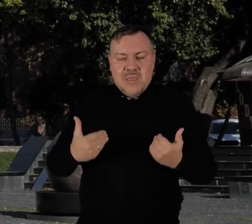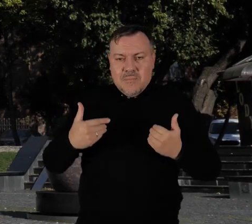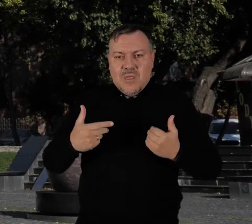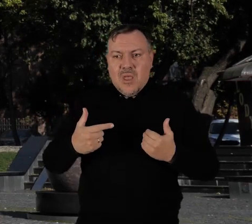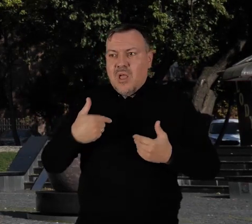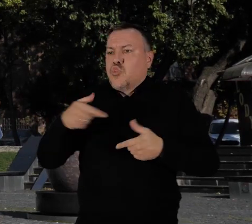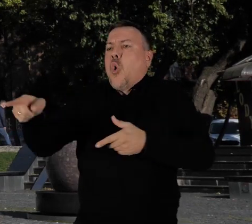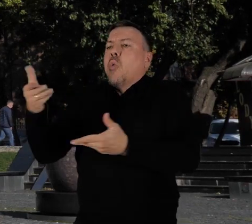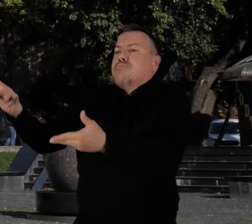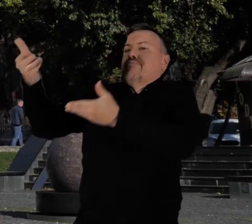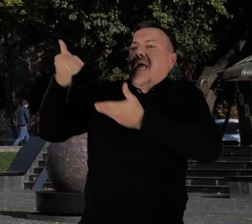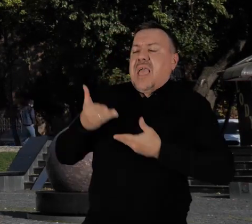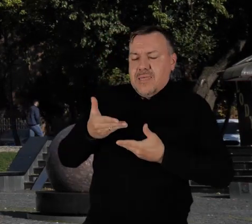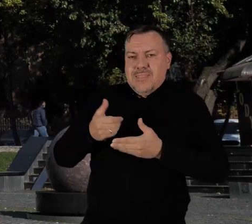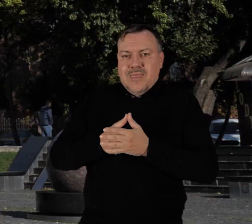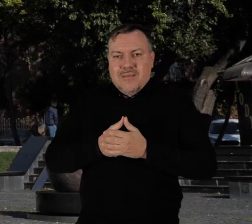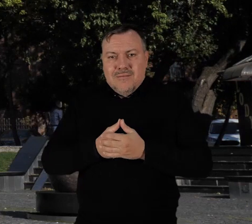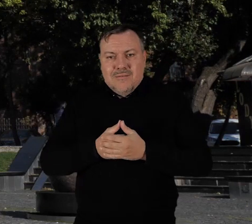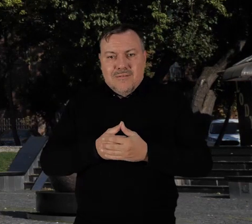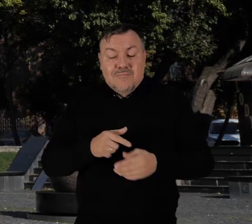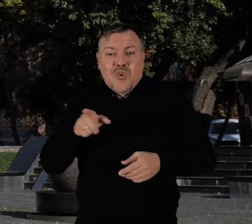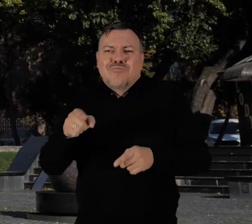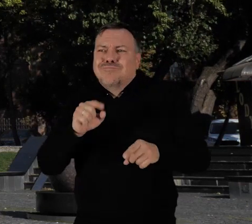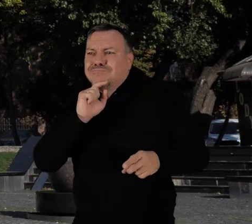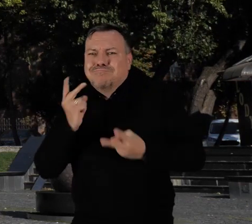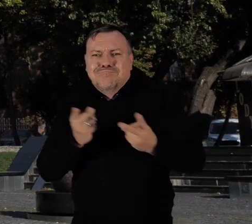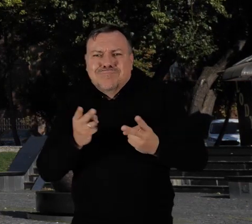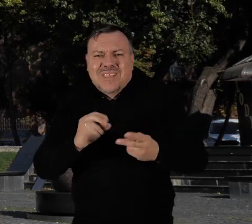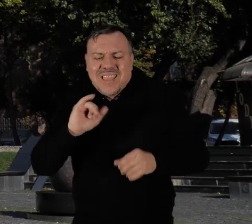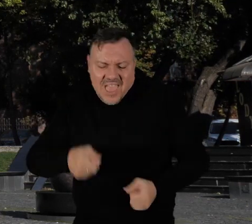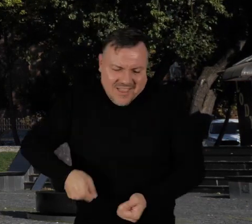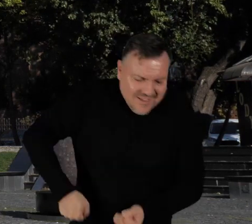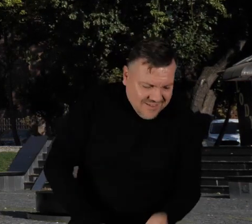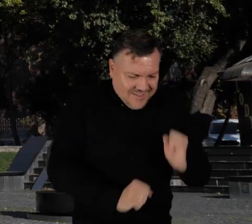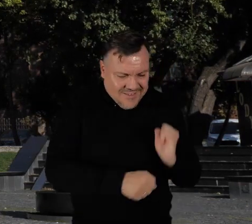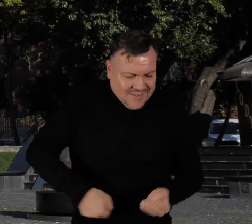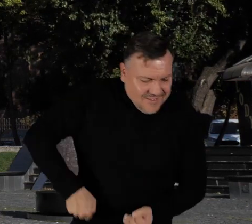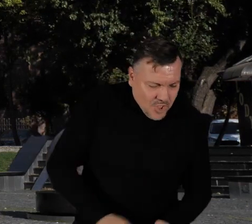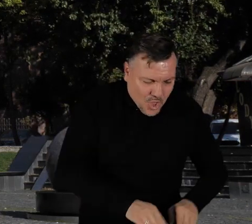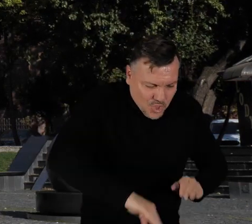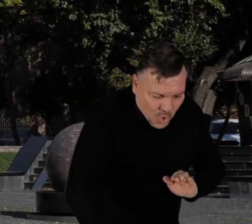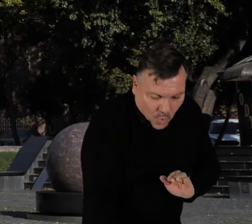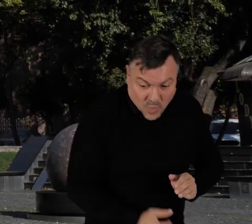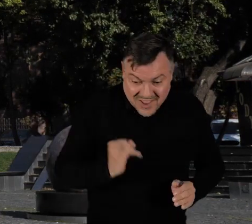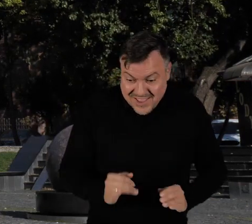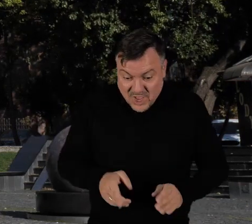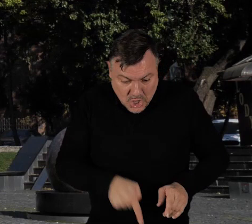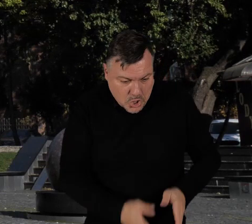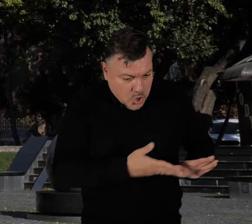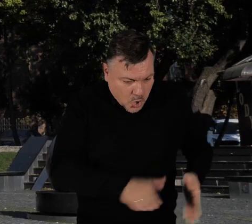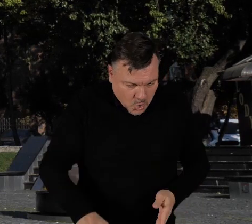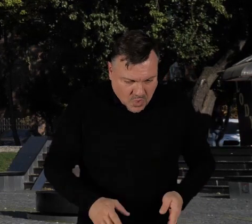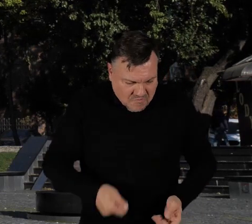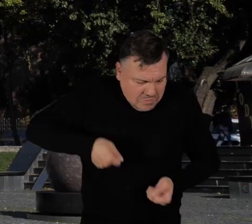sam, że to zostało mi dane. Nie jest z tym tak, jak z wykopaniem dołu. Gdy dół jest już gotów, wiem, że to moje